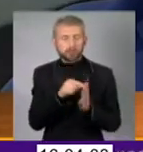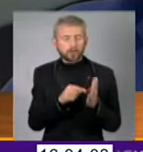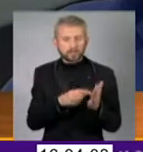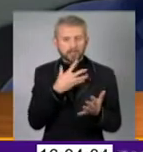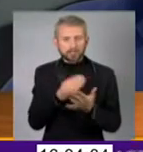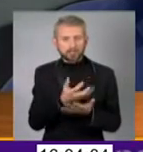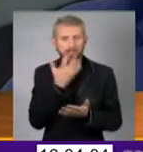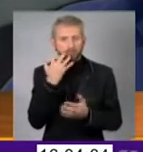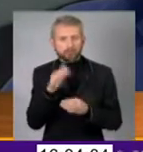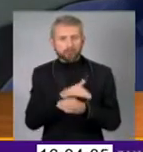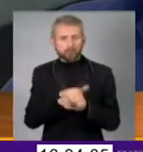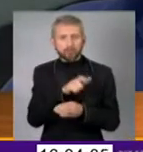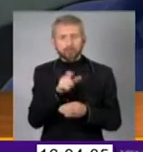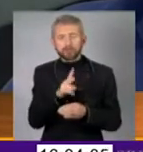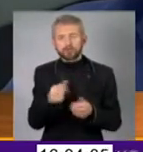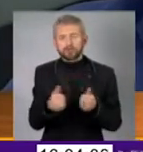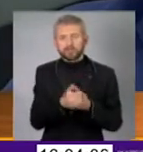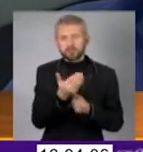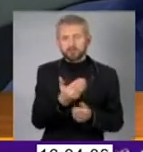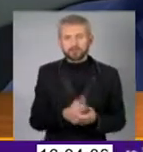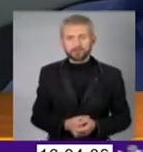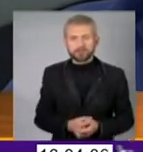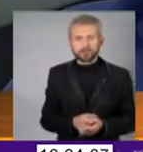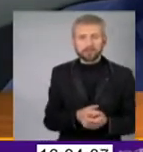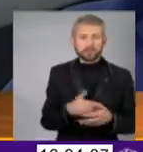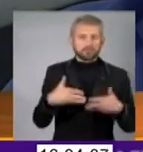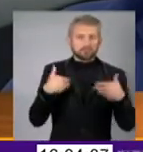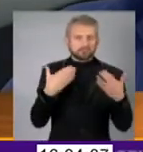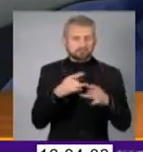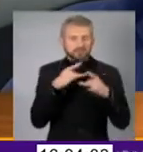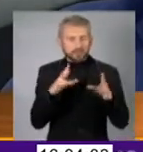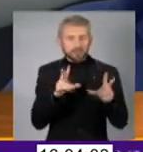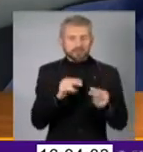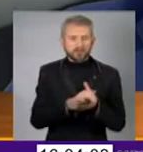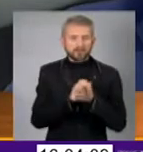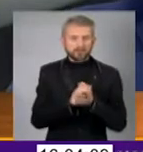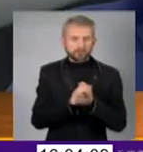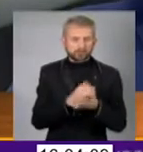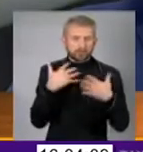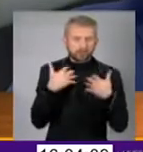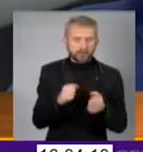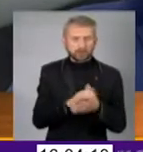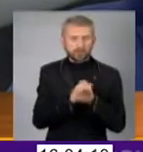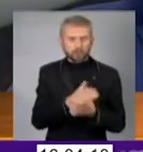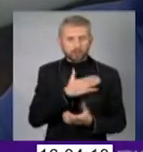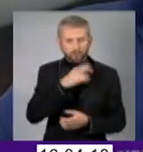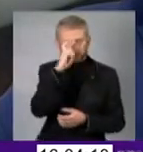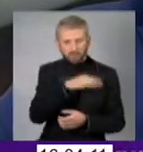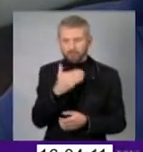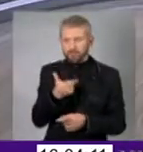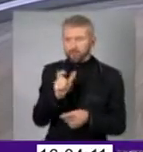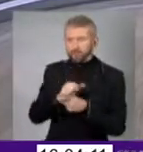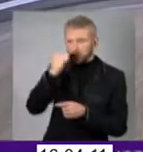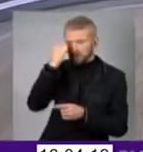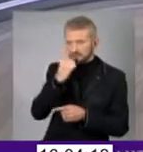добром з тими людьми, які поряд з вами, які того потребують. З прийдешними святами, щастя, здоров'я і миру в нашій Україні. Я вам надзвичайно дякую, пане Вадиме, за таке привітання.